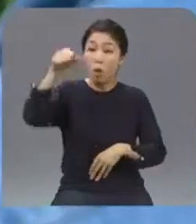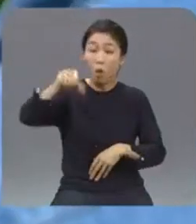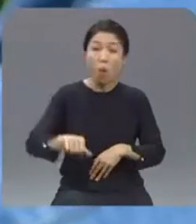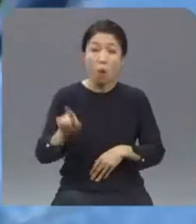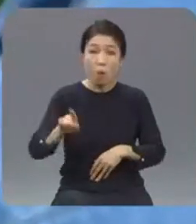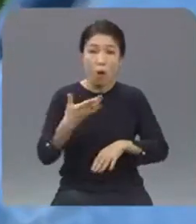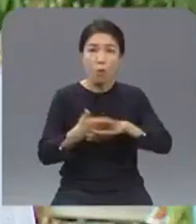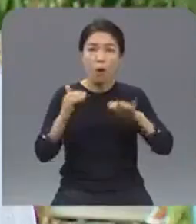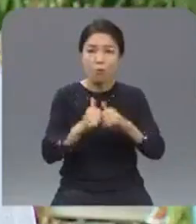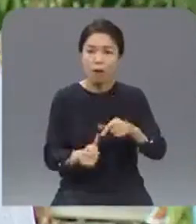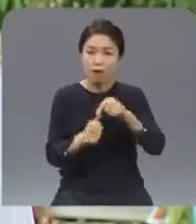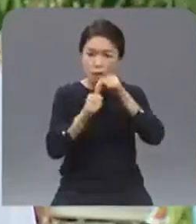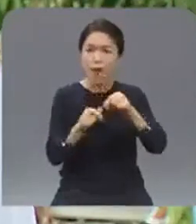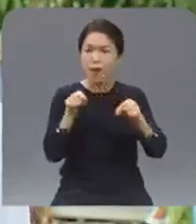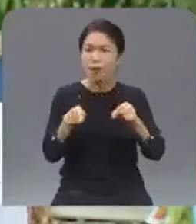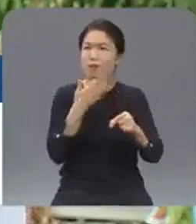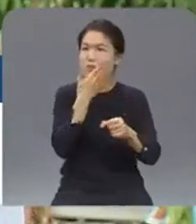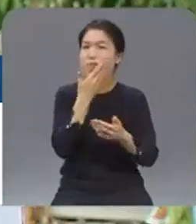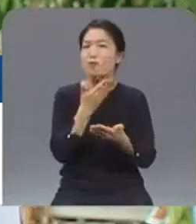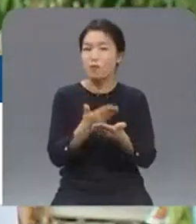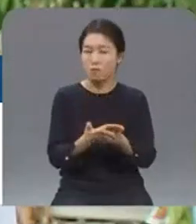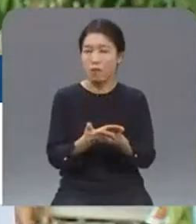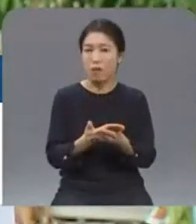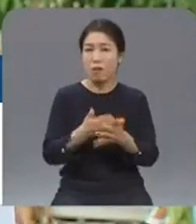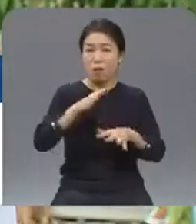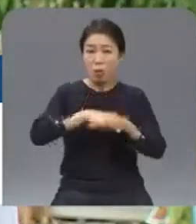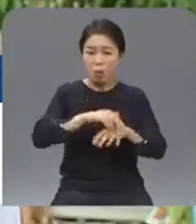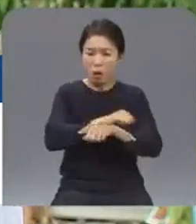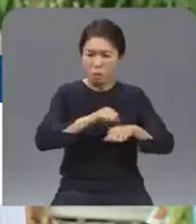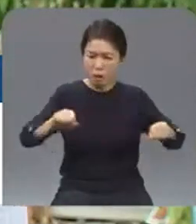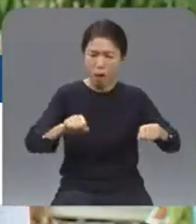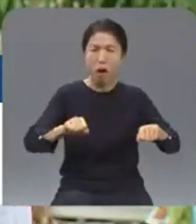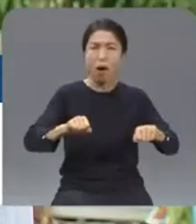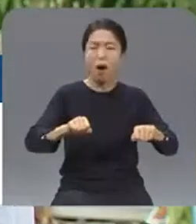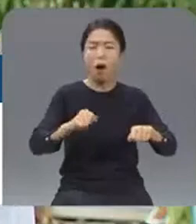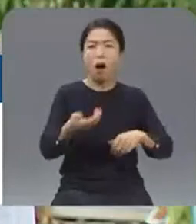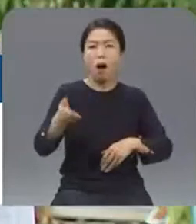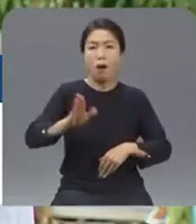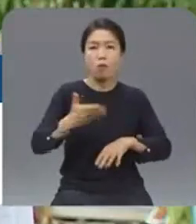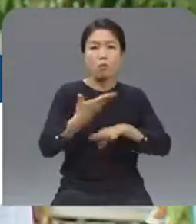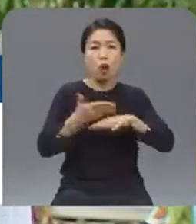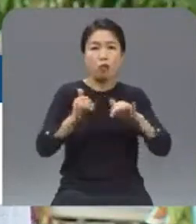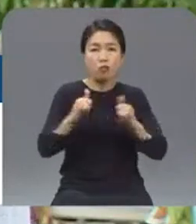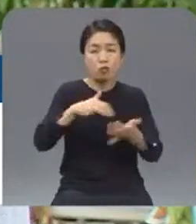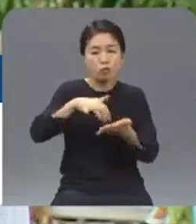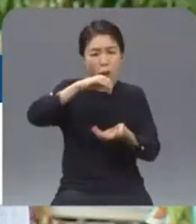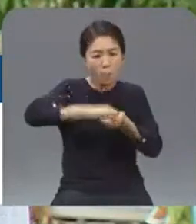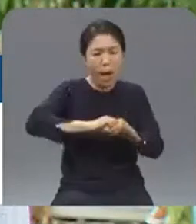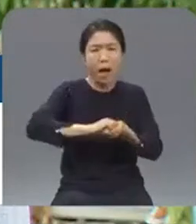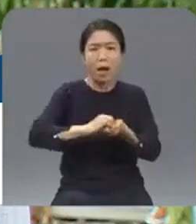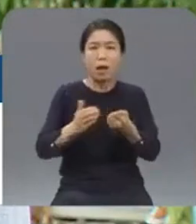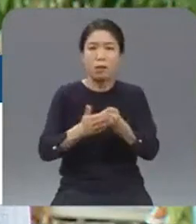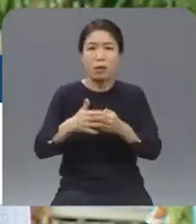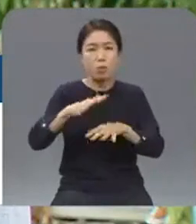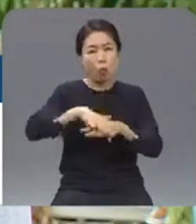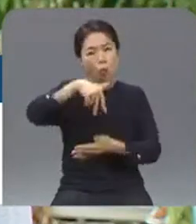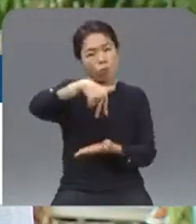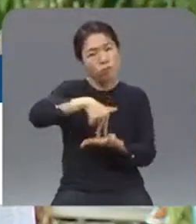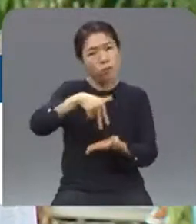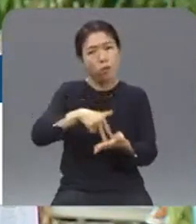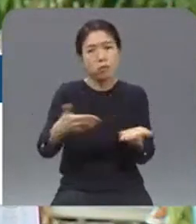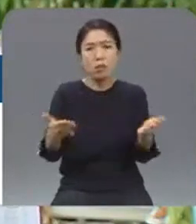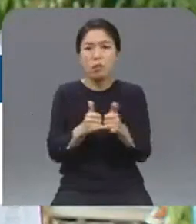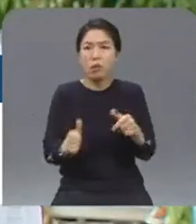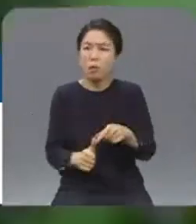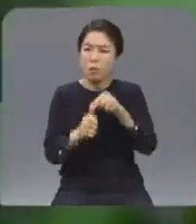달렸다고 말합니다. 농가는 규모화되고 커지고 있는데 외국인 노동자는 쿼터가 정해져서 농가 쪽에 인력 구하기가